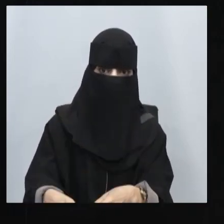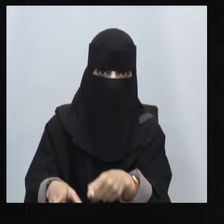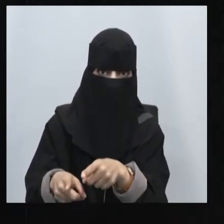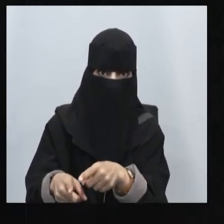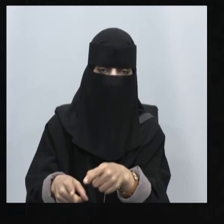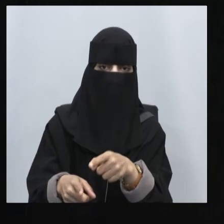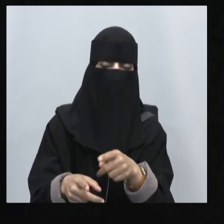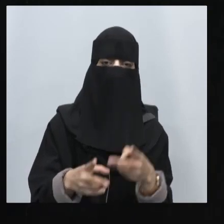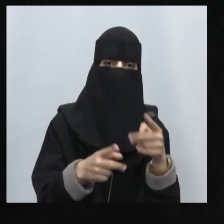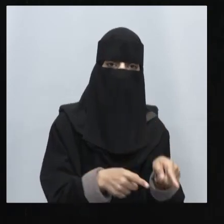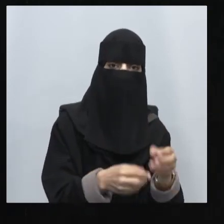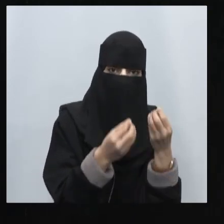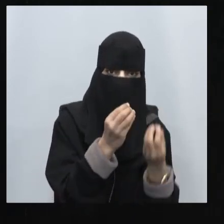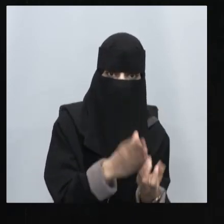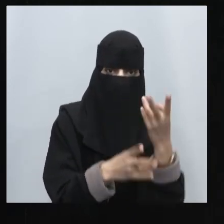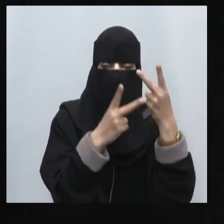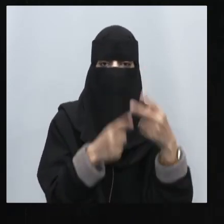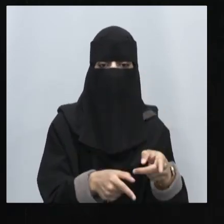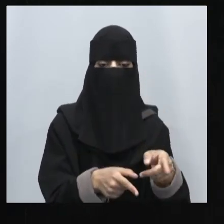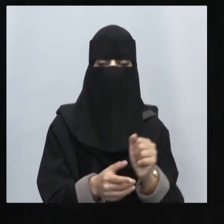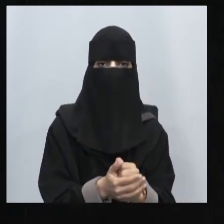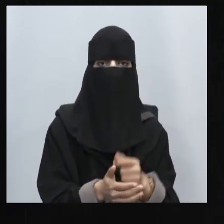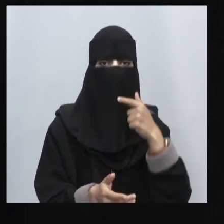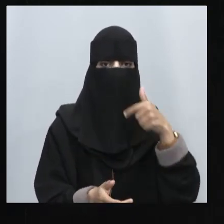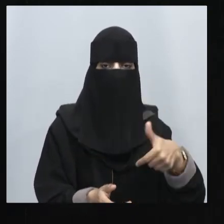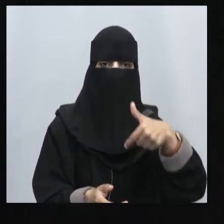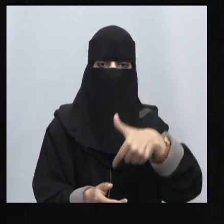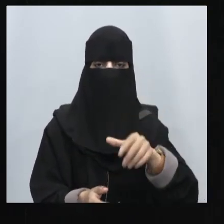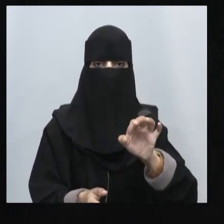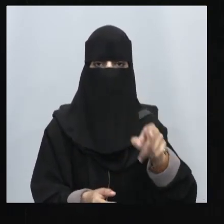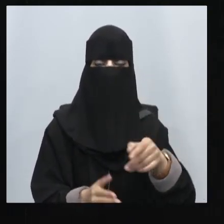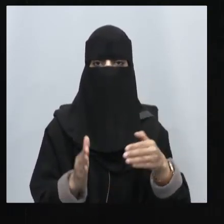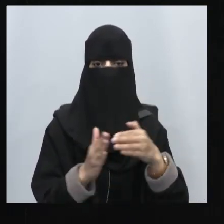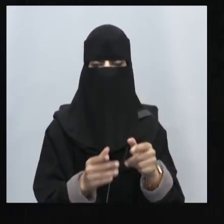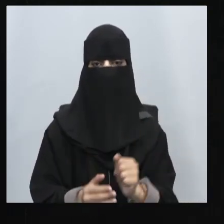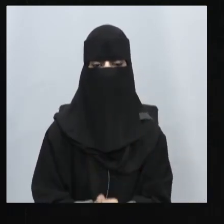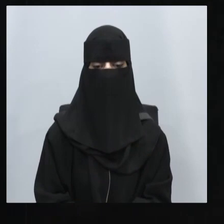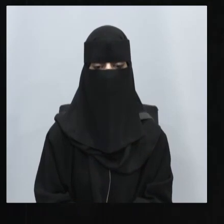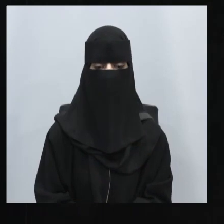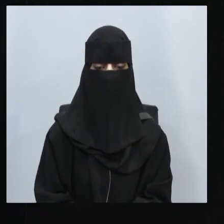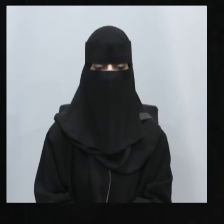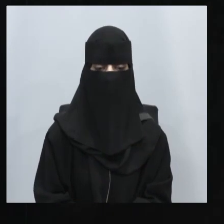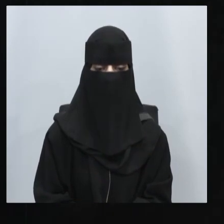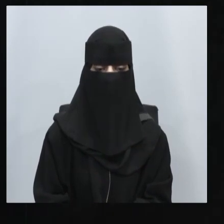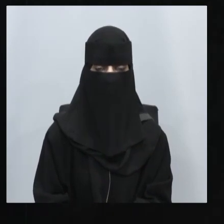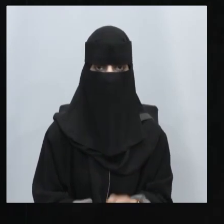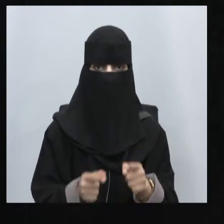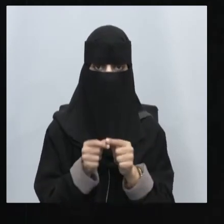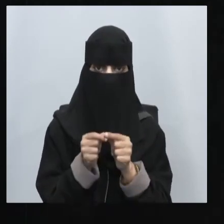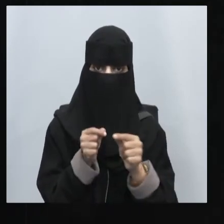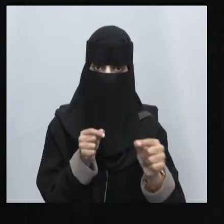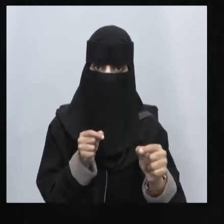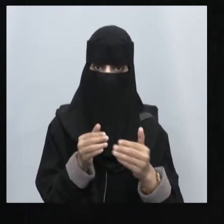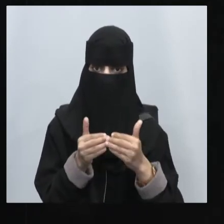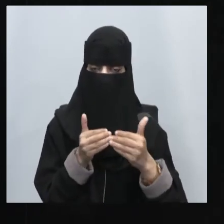ودام الحكم العباسي الى سنه 656 للهجره هي فتره